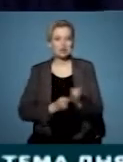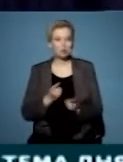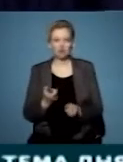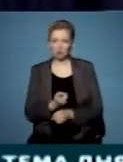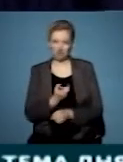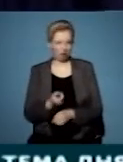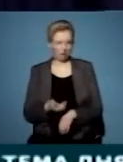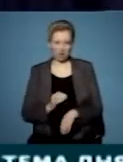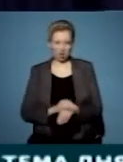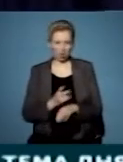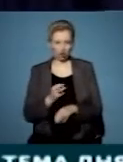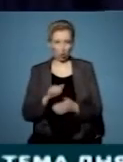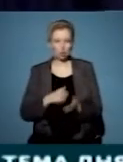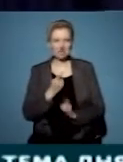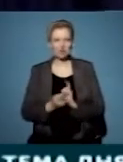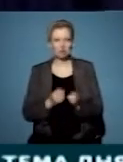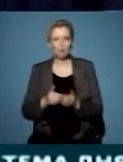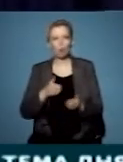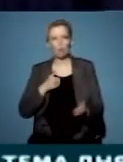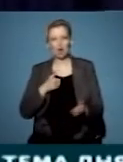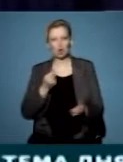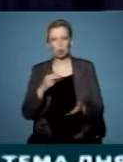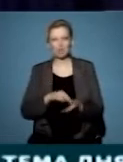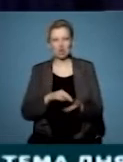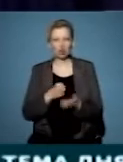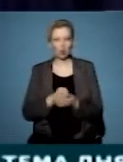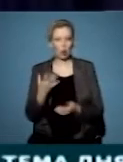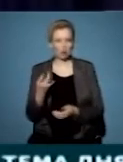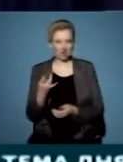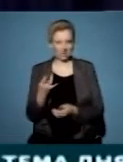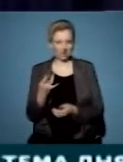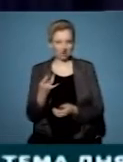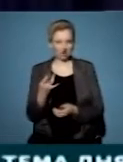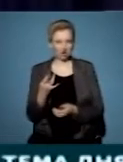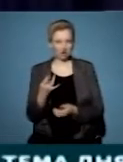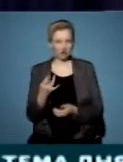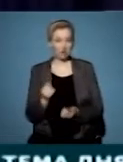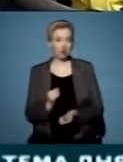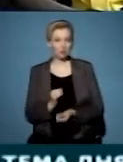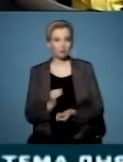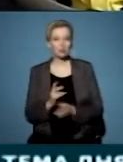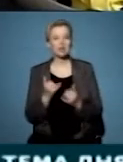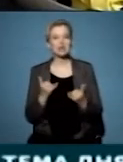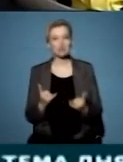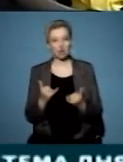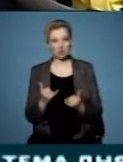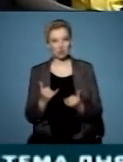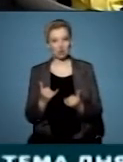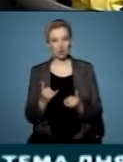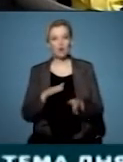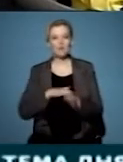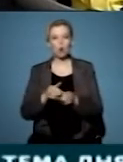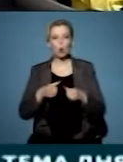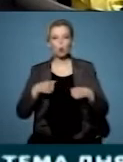мало фактично від зміни попереднього тарифу до 5 гривень. Власне, зараз